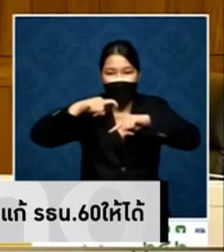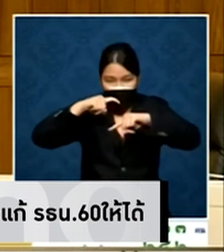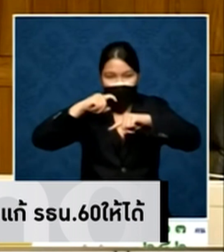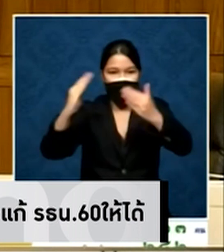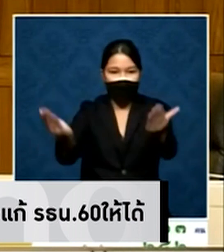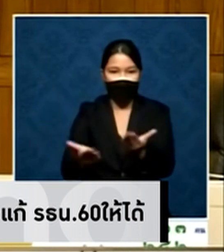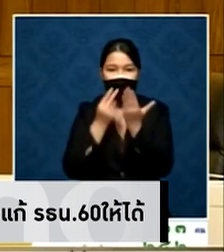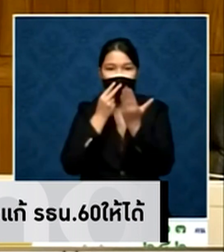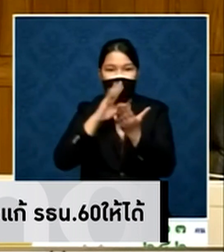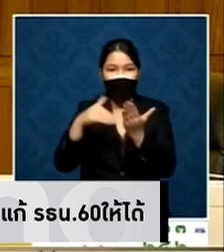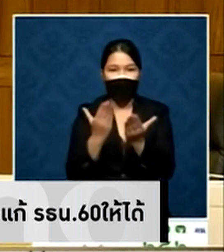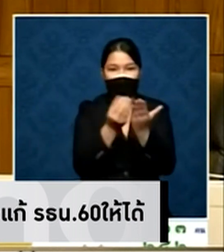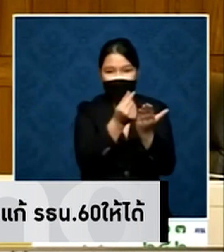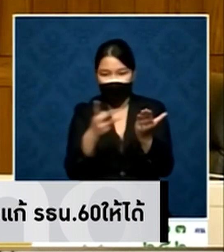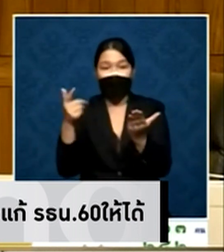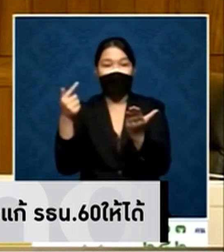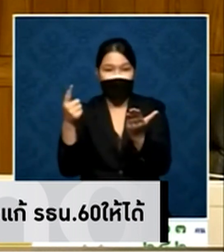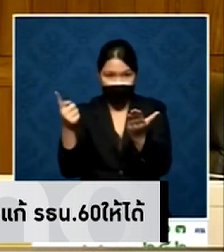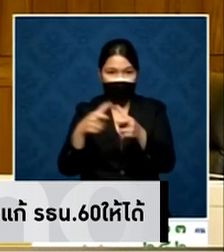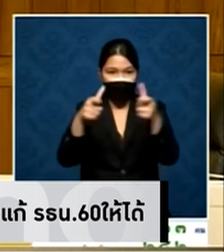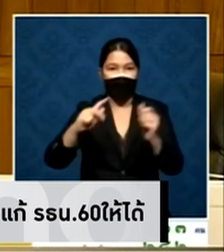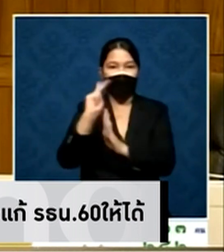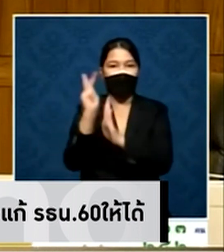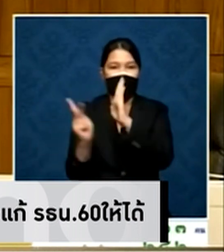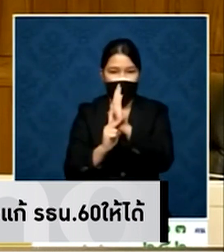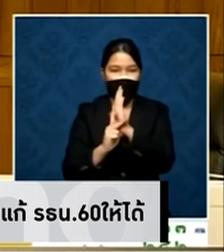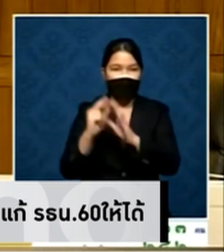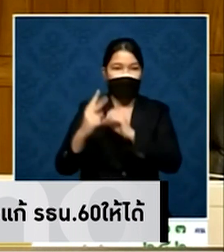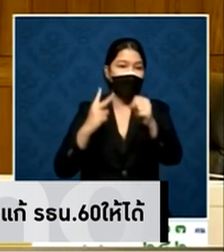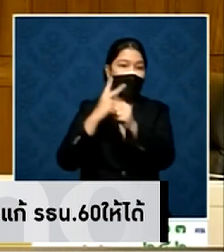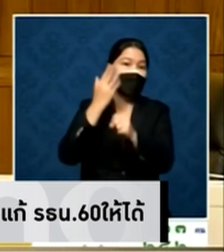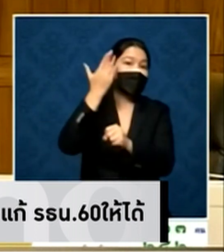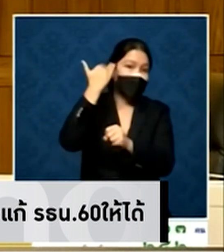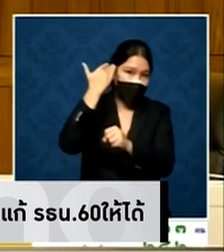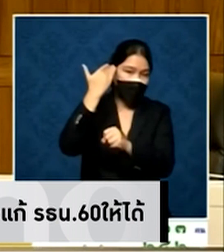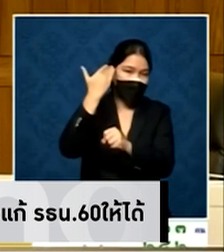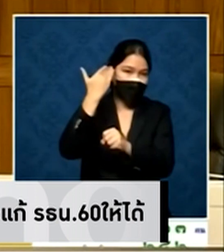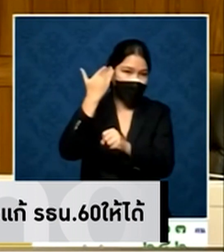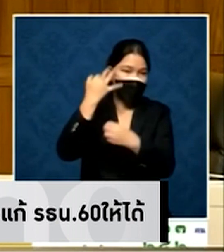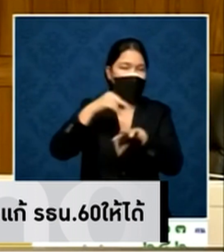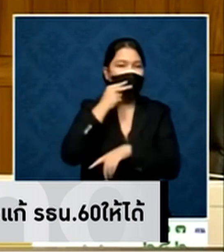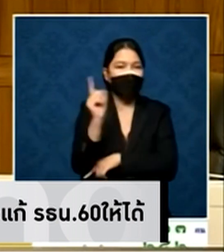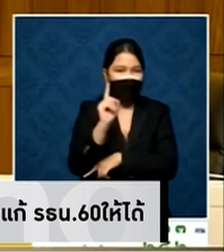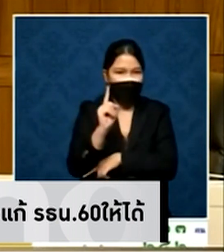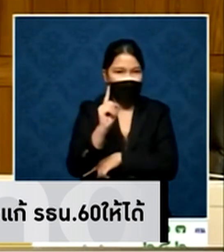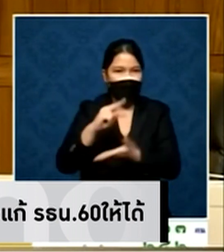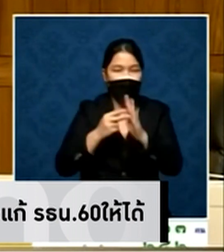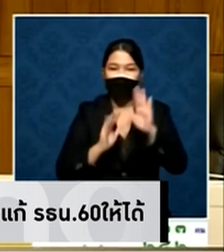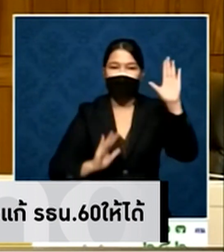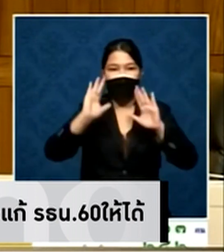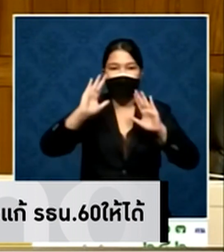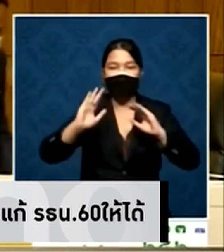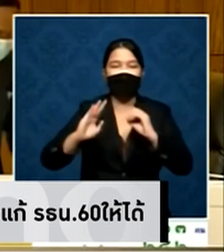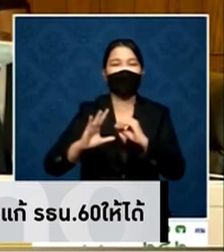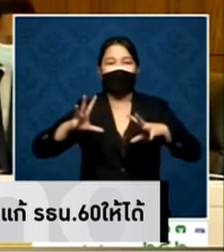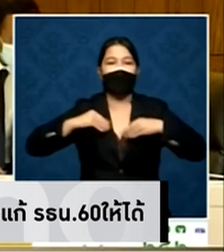ไว้เพียงพอแล้วน้ำหน้าคือความเป็นธรรมอย่างเงี้ยมันไม่น่าจะใช่แล้วคนรุ่นใหม่ๆเขาก็ไม่โอเคกับสิ่งนี้มองเห็น